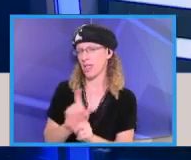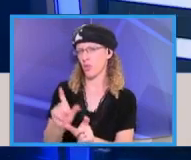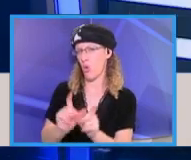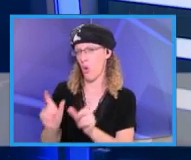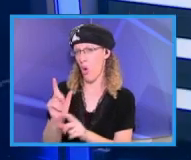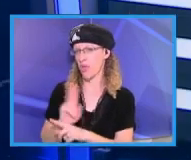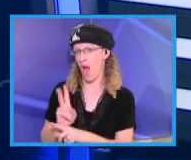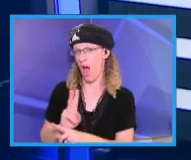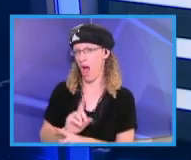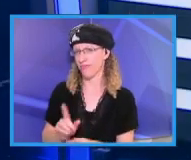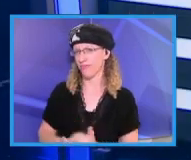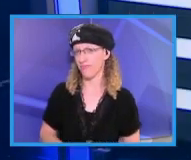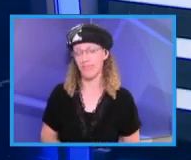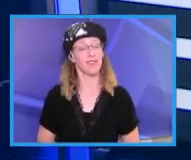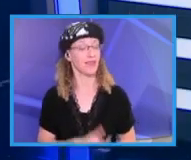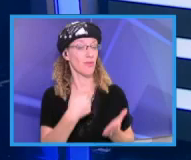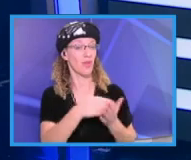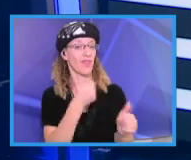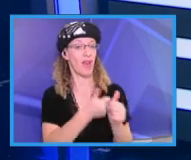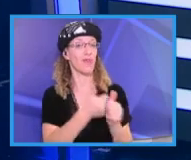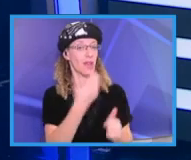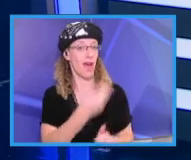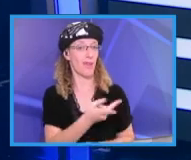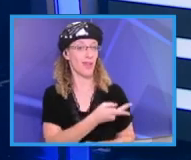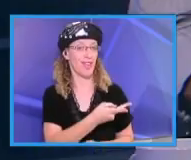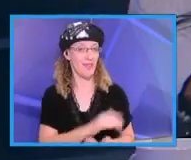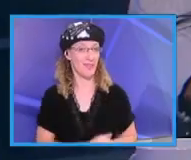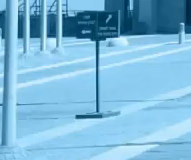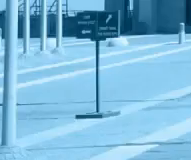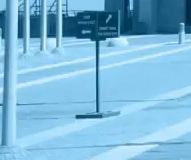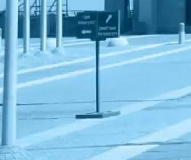נמשיך ונעקוב אחרי החוק הזה. תודה רבה לאבנר פורט ולבועז ארד.